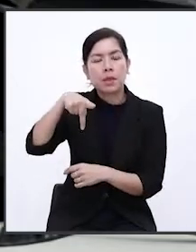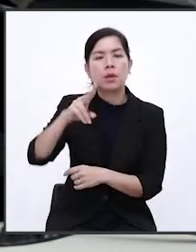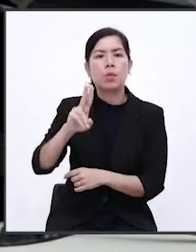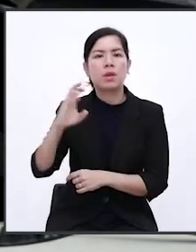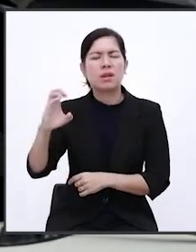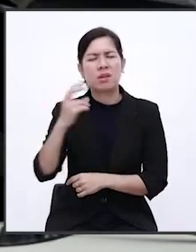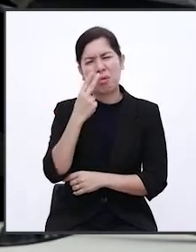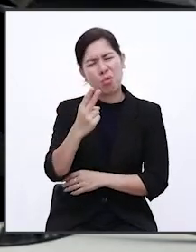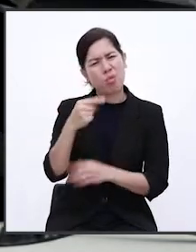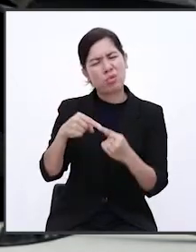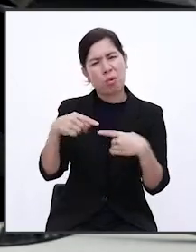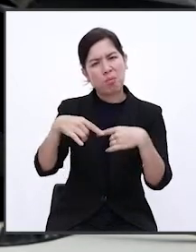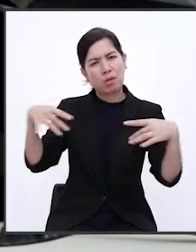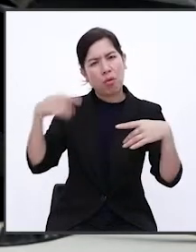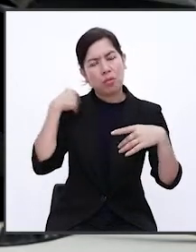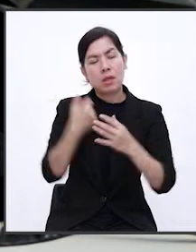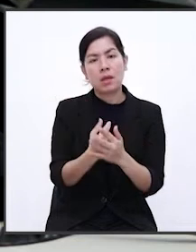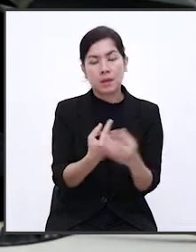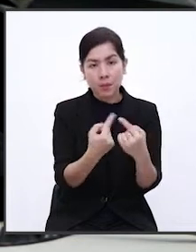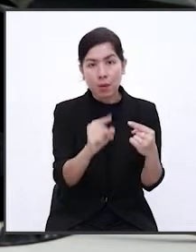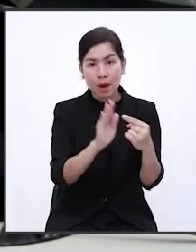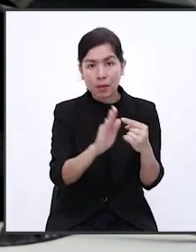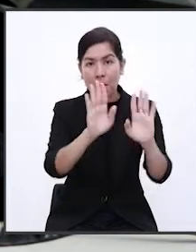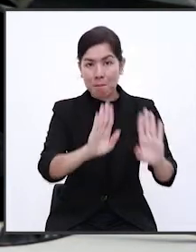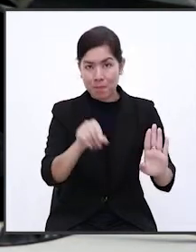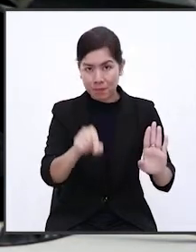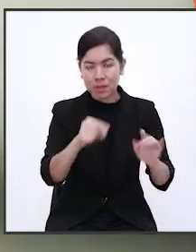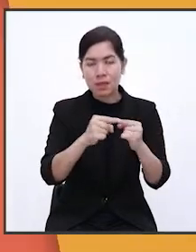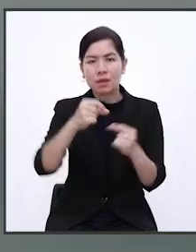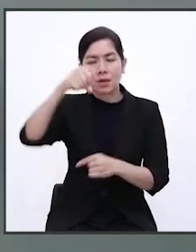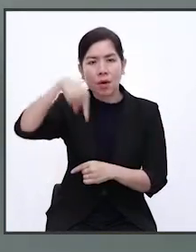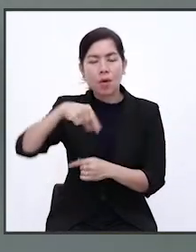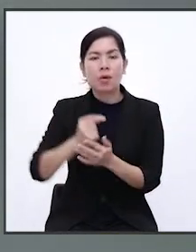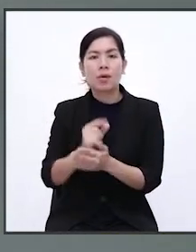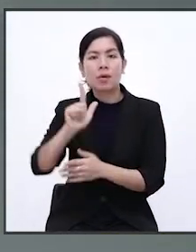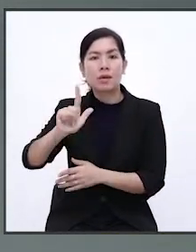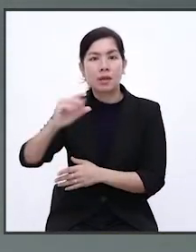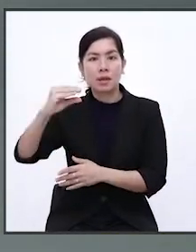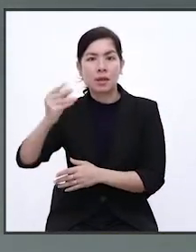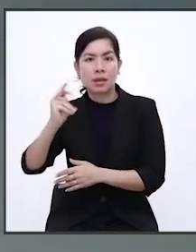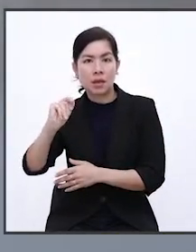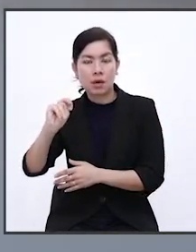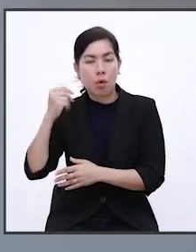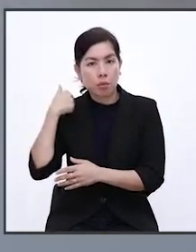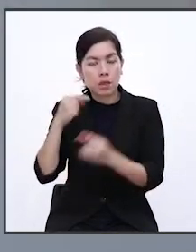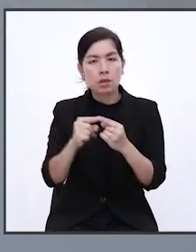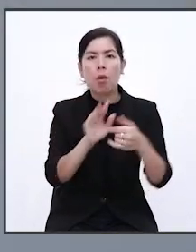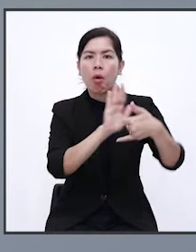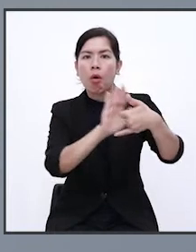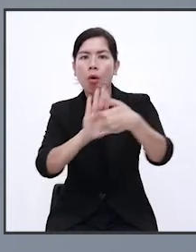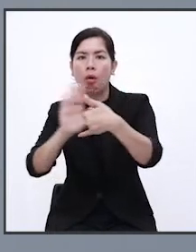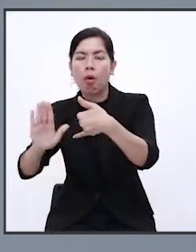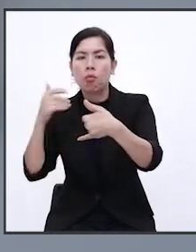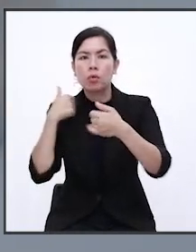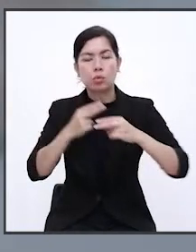งแน่นอนคนไข้ก็จะไม่กล้าสู่สังคมซิลิโคนนะคะข้อดีอันนึงก็คือว่าสามารถหล่อแบบได้เฉพาะบุคคลเลยเพราะนั้นเนี่ยแต่ละคนก็จะมีหล่อ